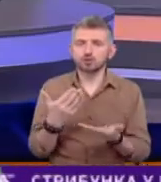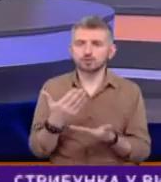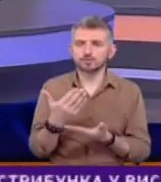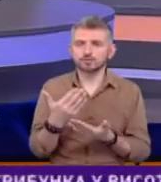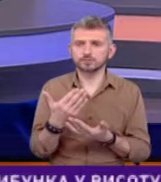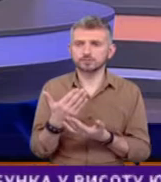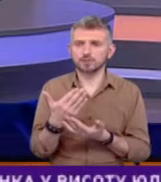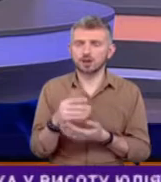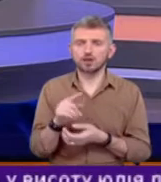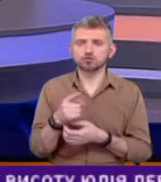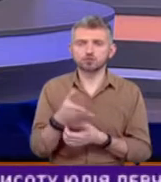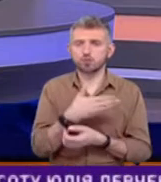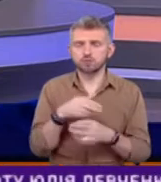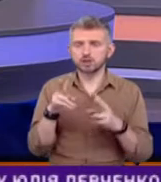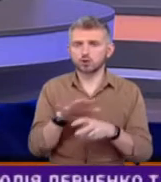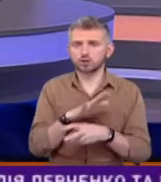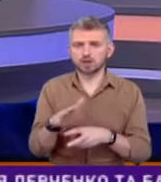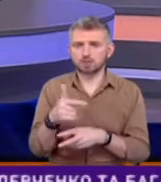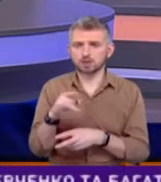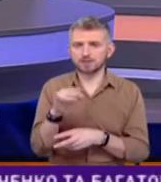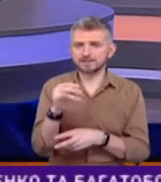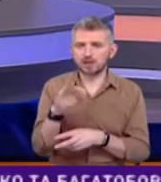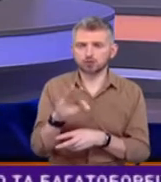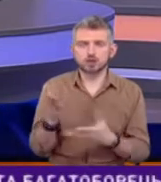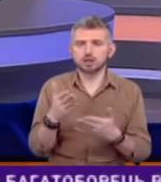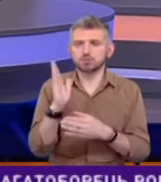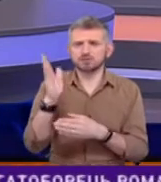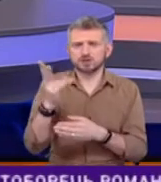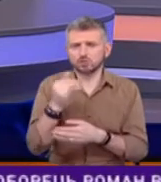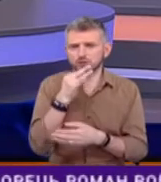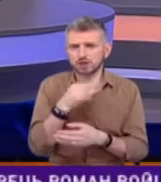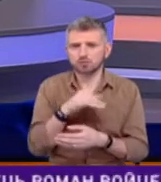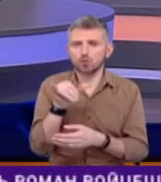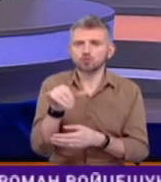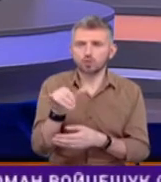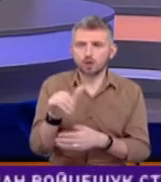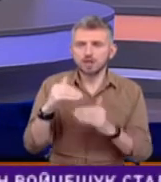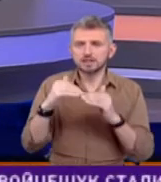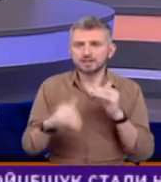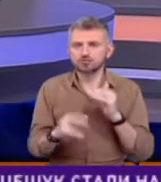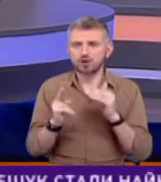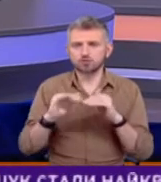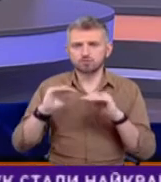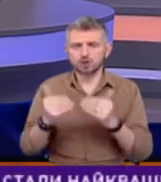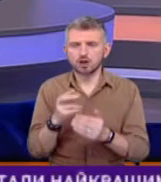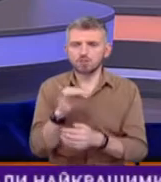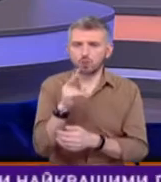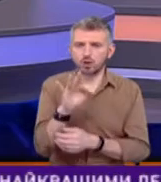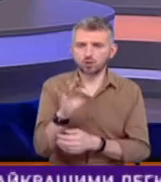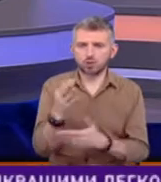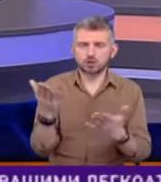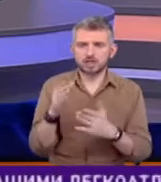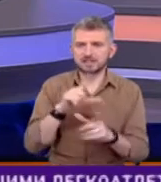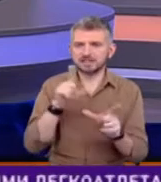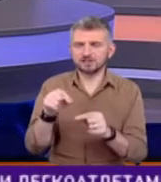сентенції, чому ми не розглядаємо, та, і що, які перспективи. Ну, скажімо, в нього там нижче, там хто там, ну, Бойко, який